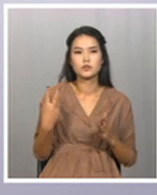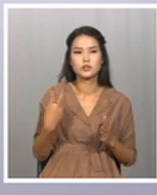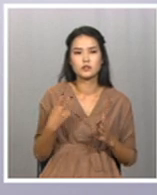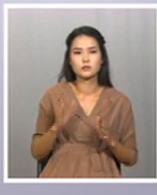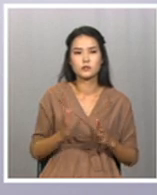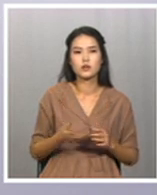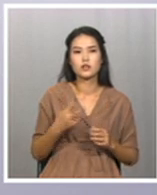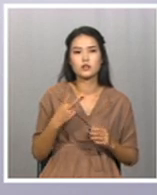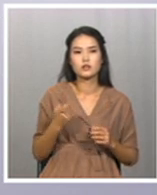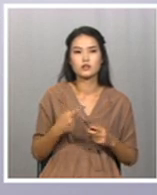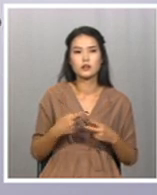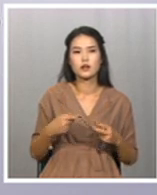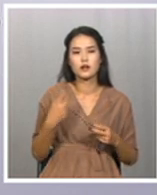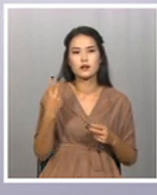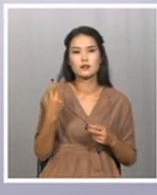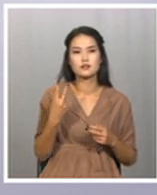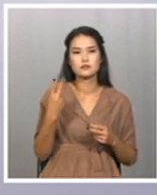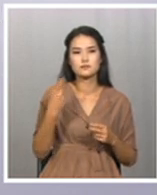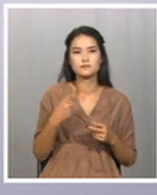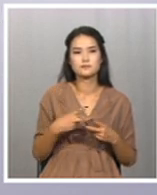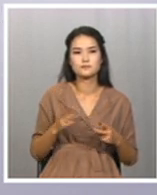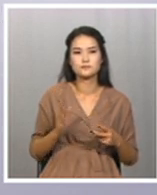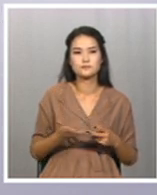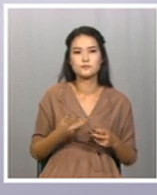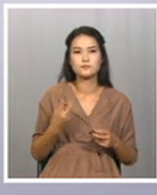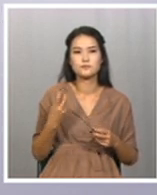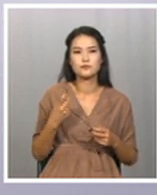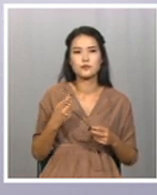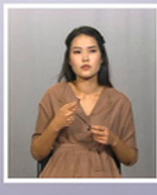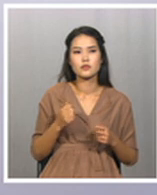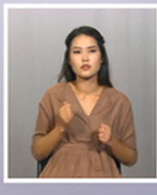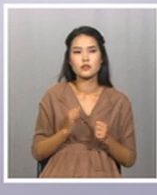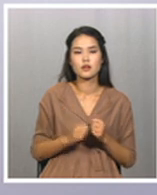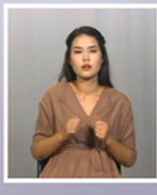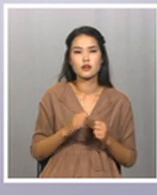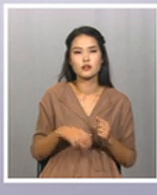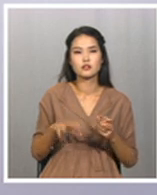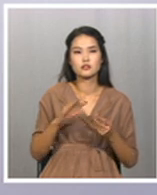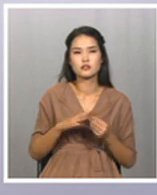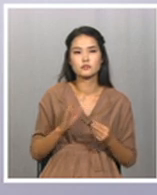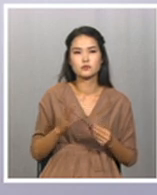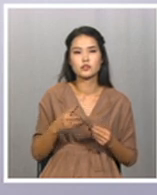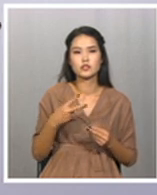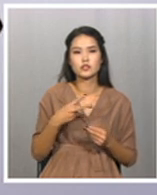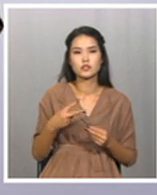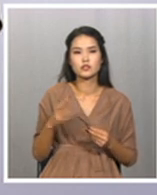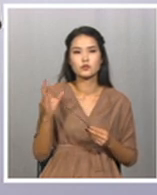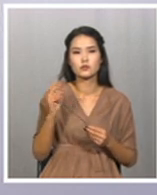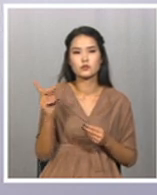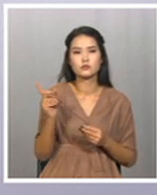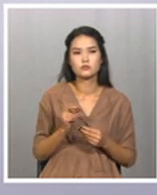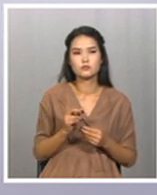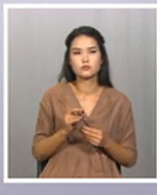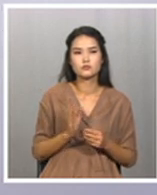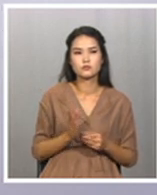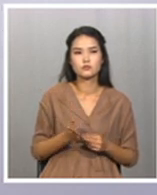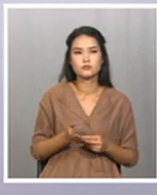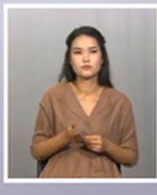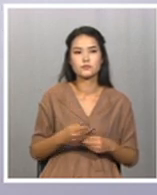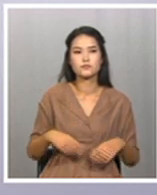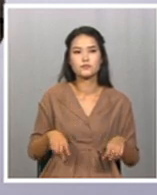x2 2-ден 1-ге тең. Және бөлшектің бөліміндегі x 0-ге тең емес. Сонымен